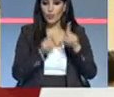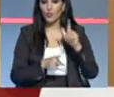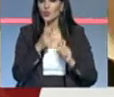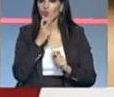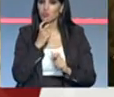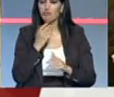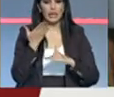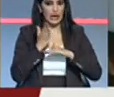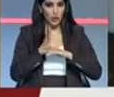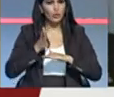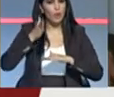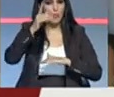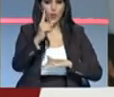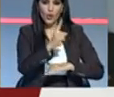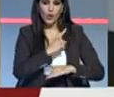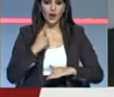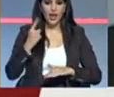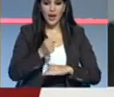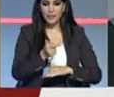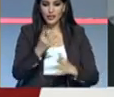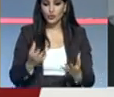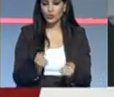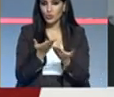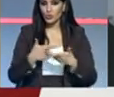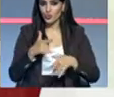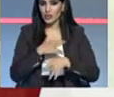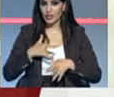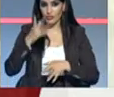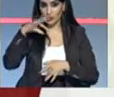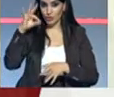المواطنين يعطي أملا للجميع باقتراب انفراج الأزمة الصحية،